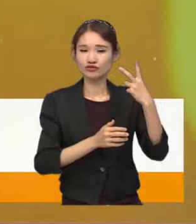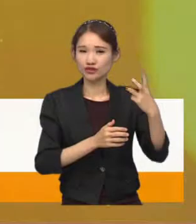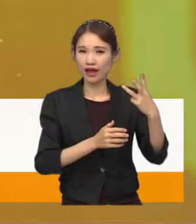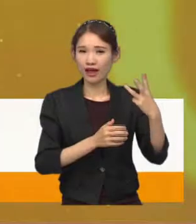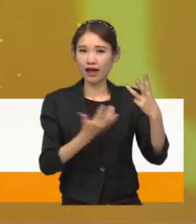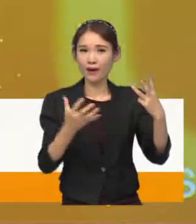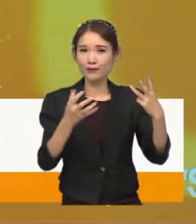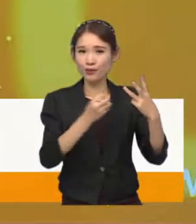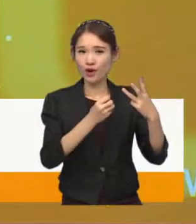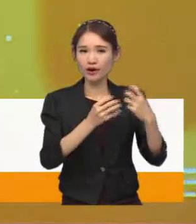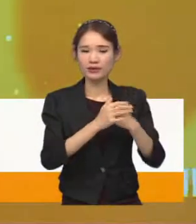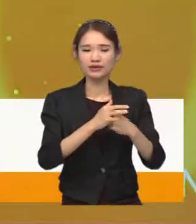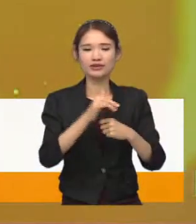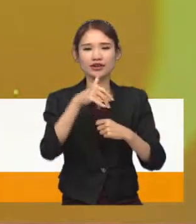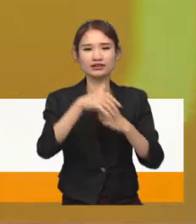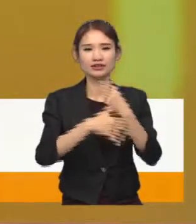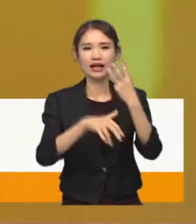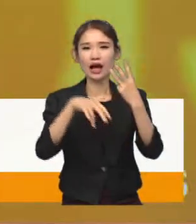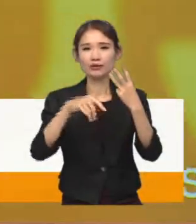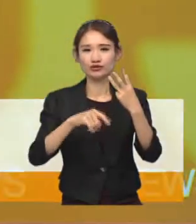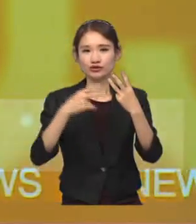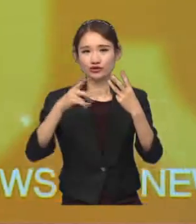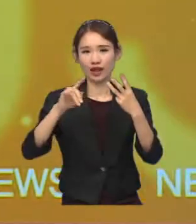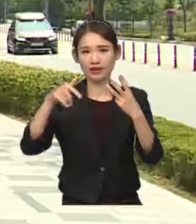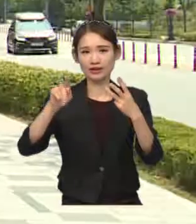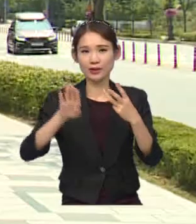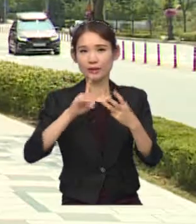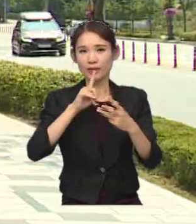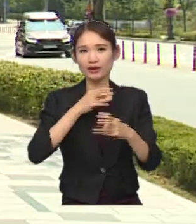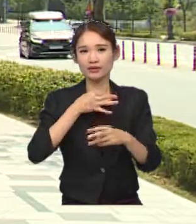우리나라 3대 대첩 이라고 합니다